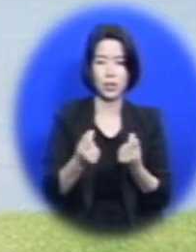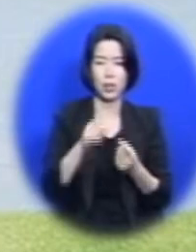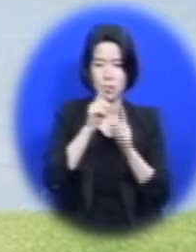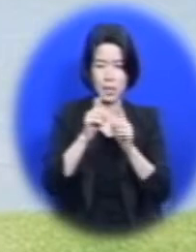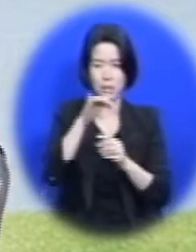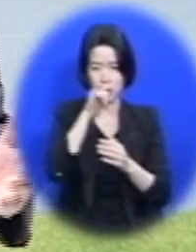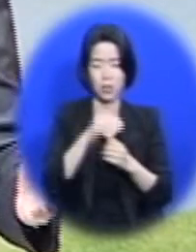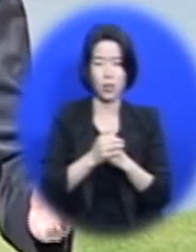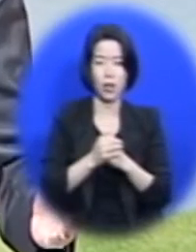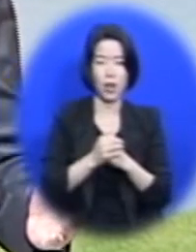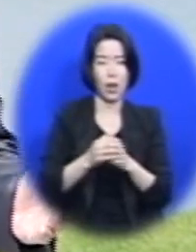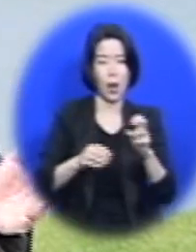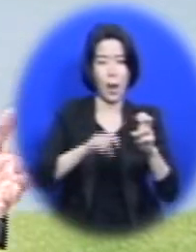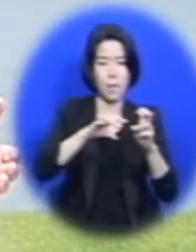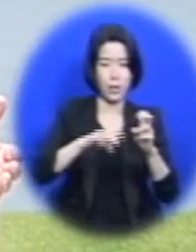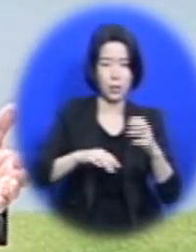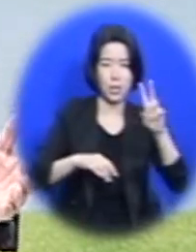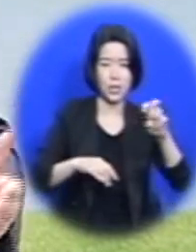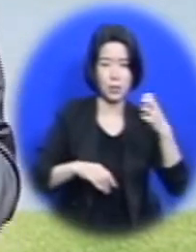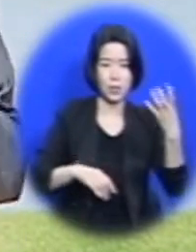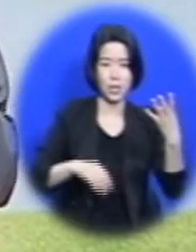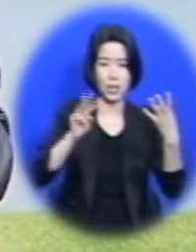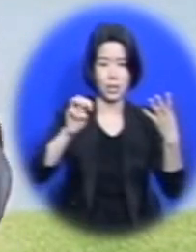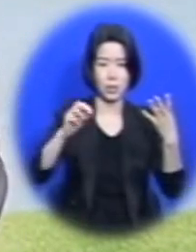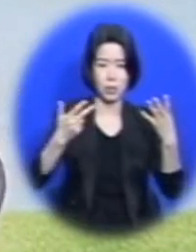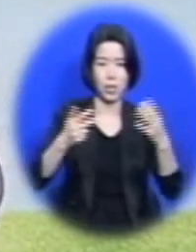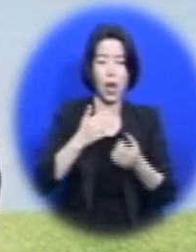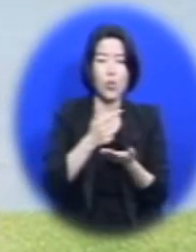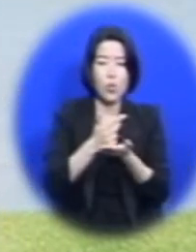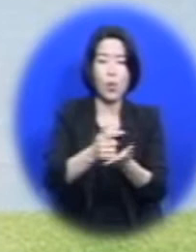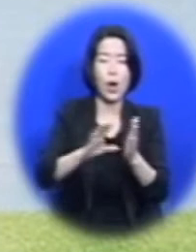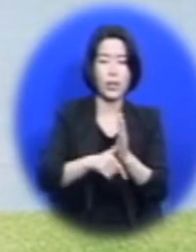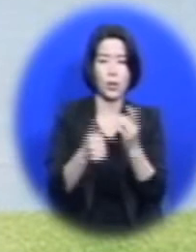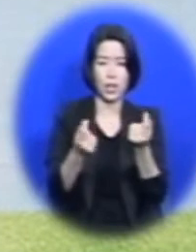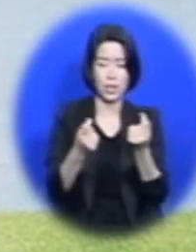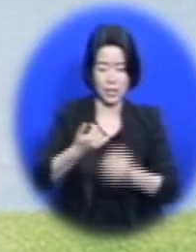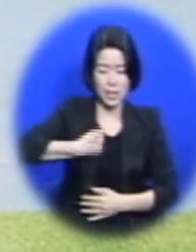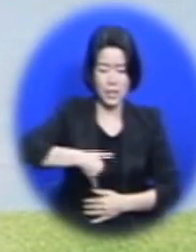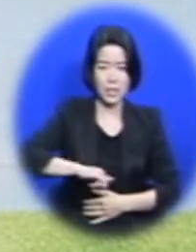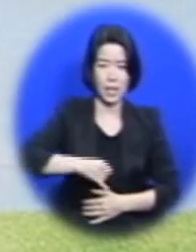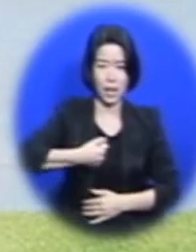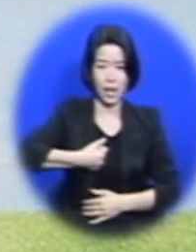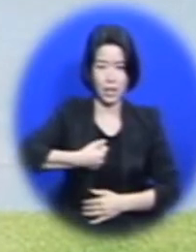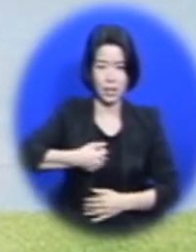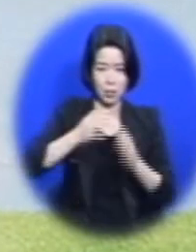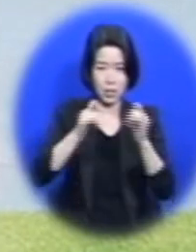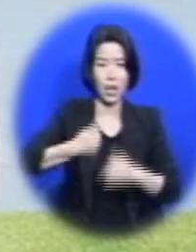말씀하셨어요. 마태복음 24장 37절에 보면 노아 때와 같이 인자의 임함도